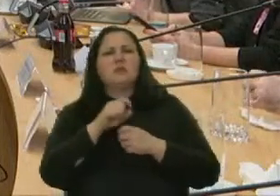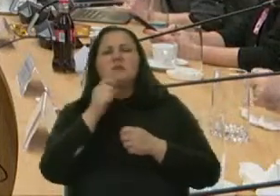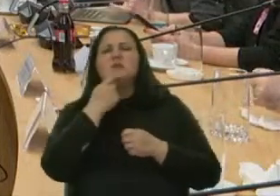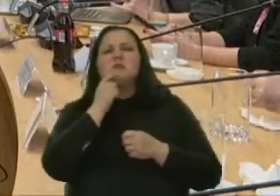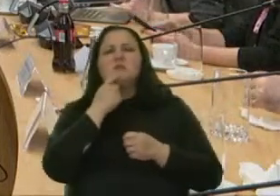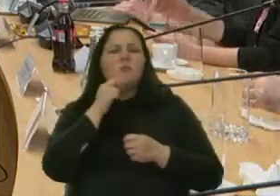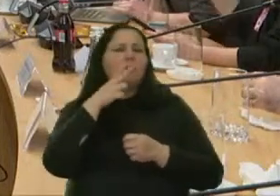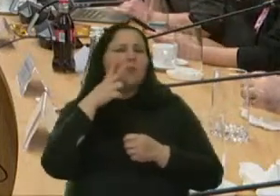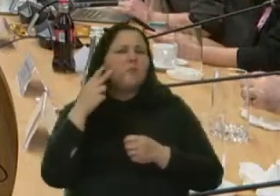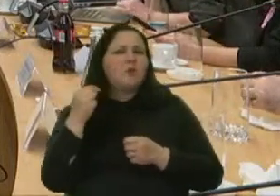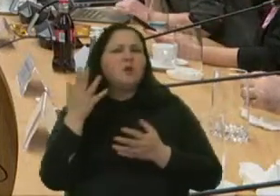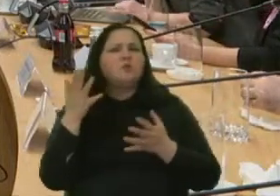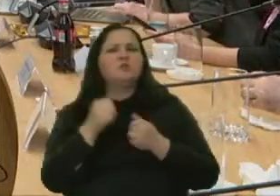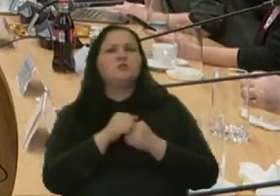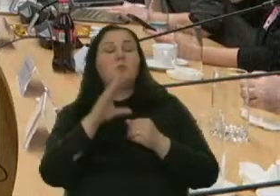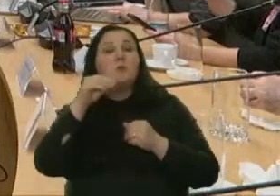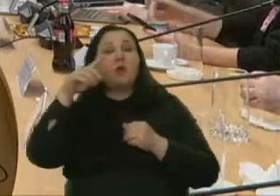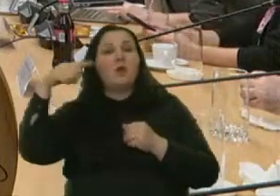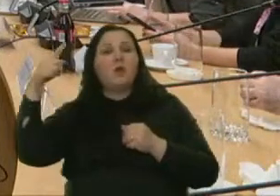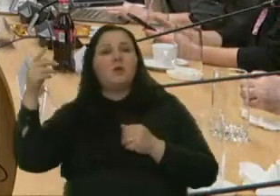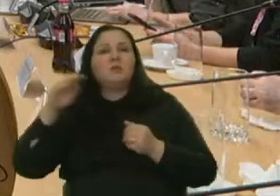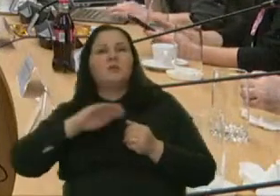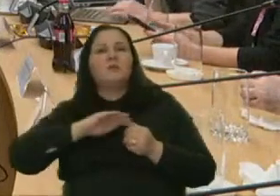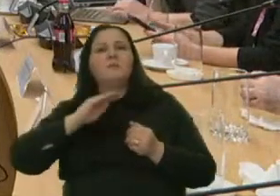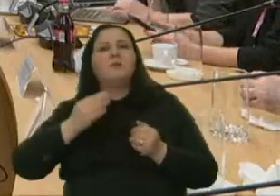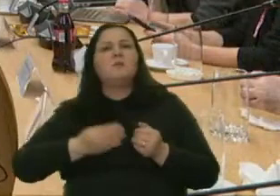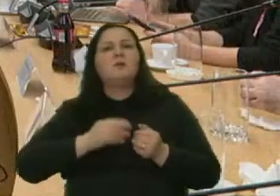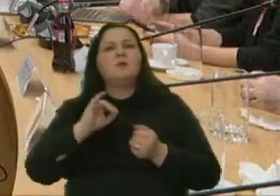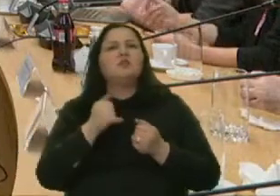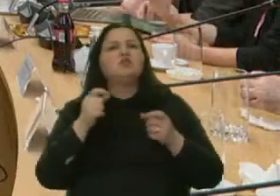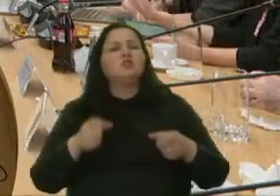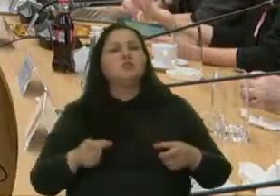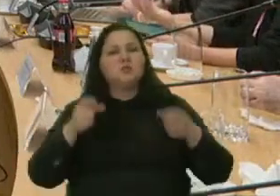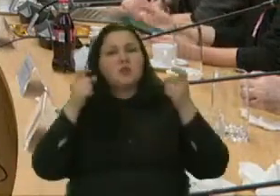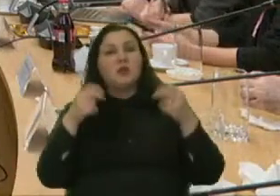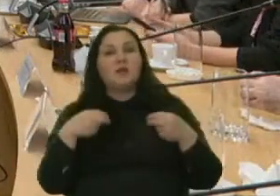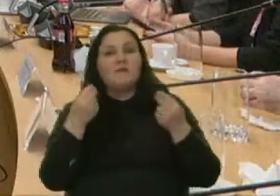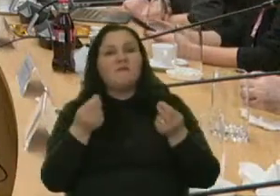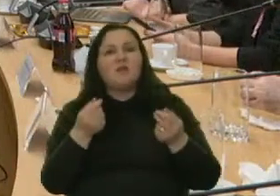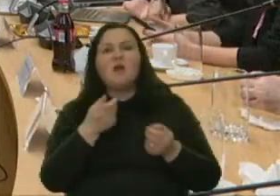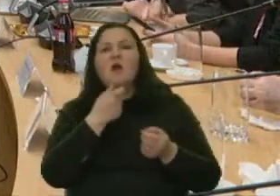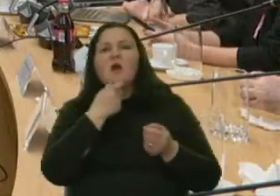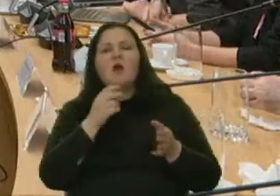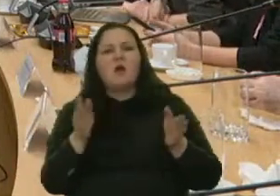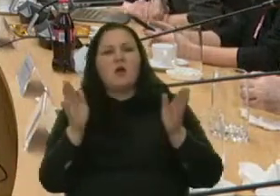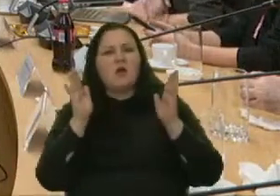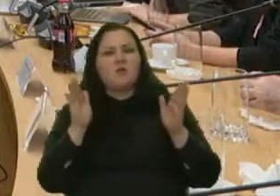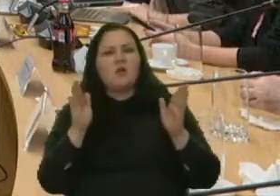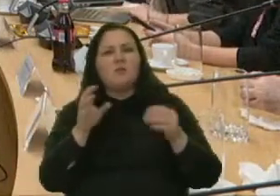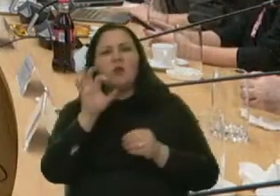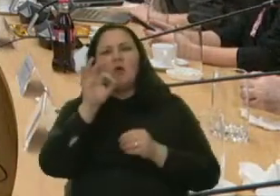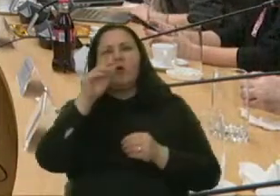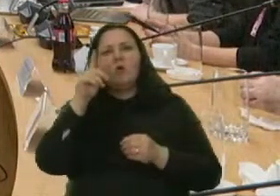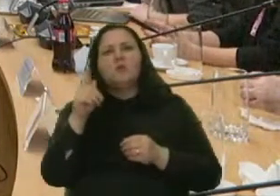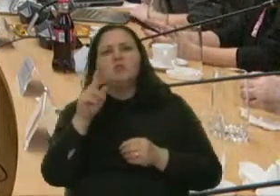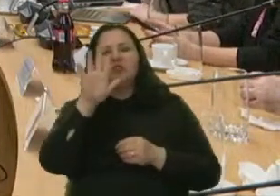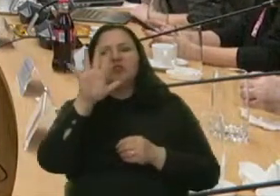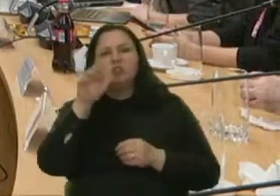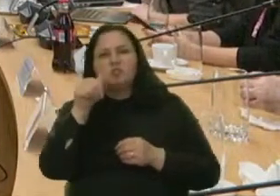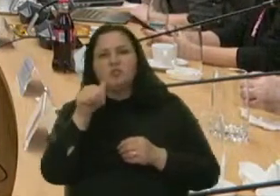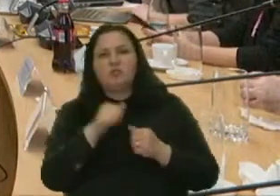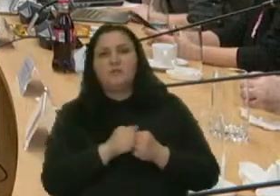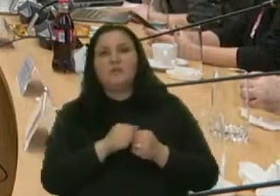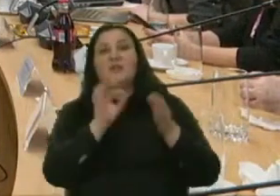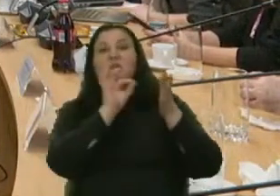probabil la încă multe alte primării și instituții care finanțează anual pe OG 51 regulamentul